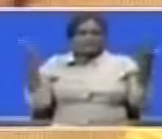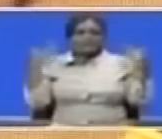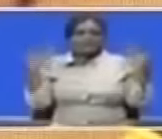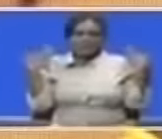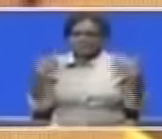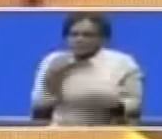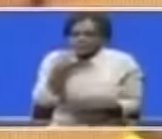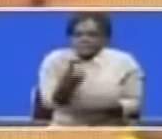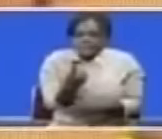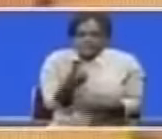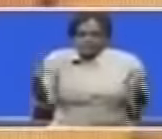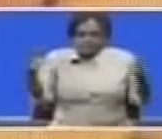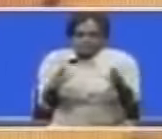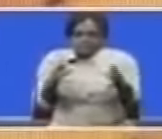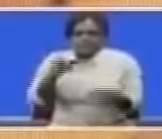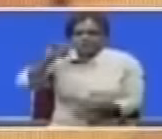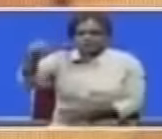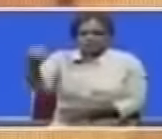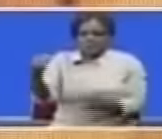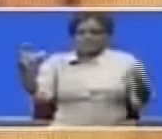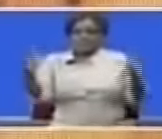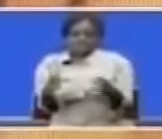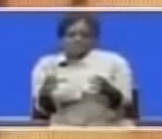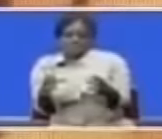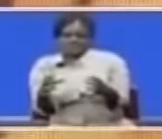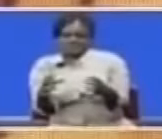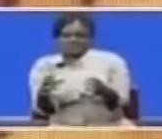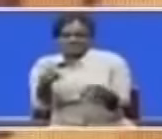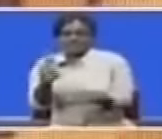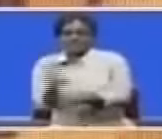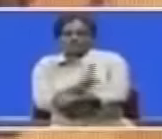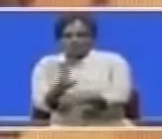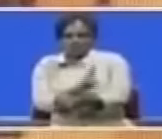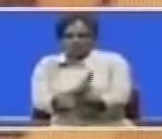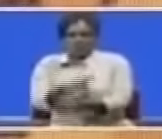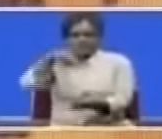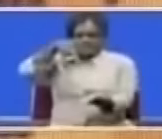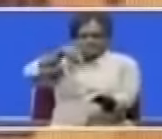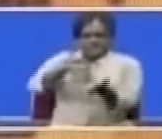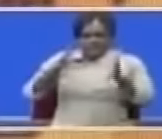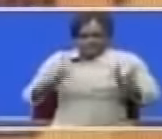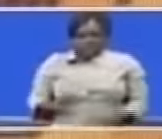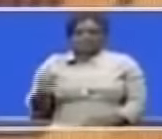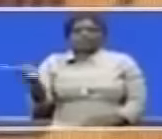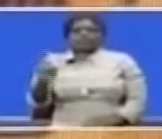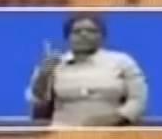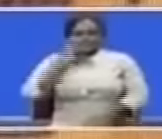Murungi, amesema kuwa chama cha Jubilee Party ndicho kitakachotumiwa na mgombeaji wa urais wakati wa uchaguzi